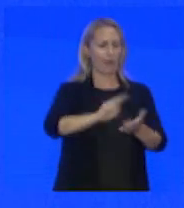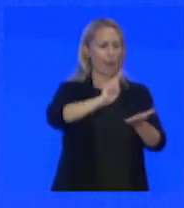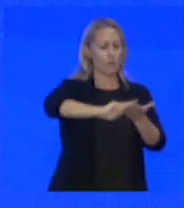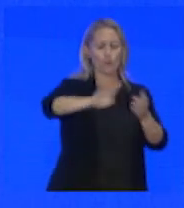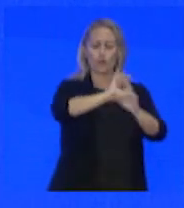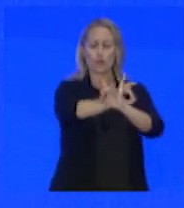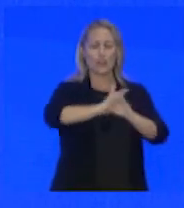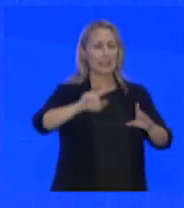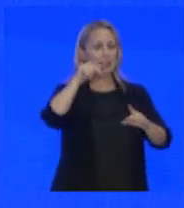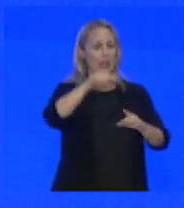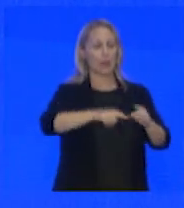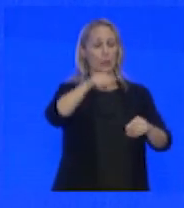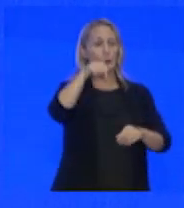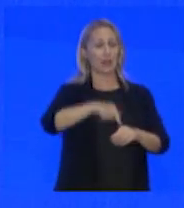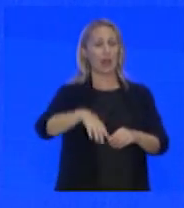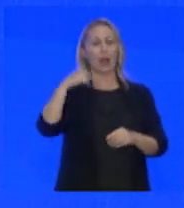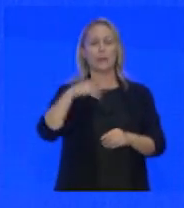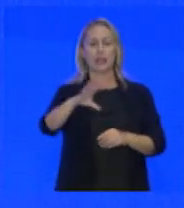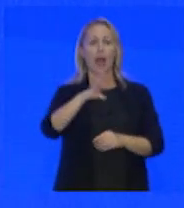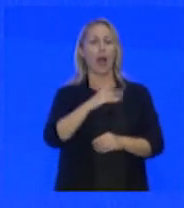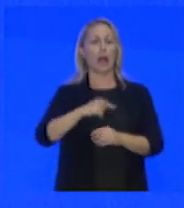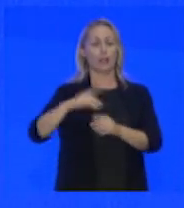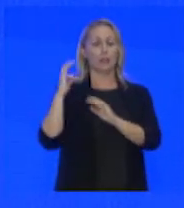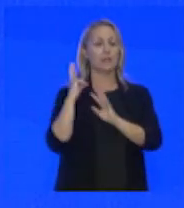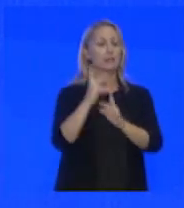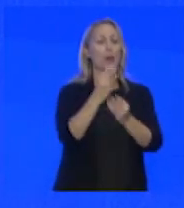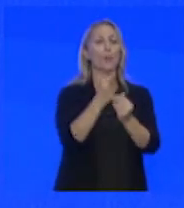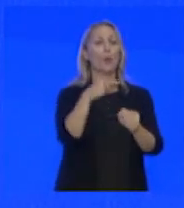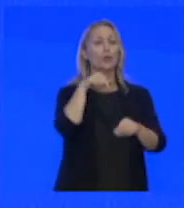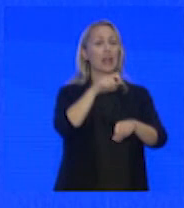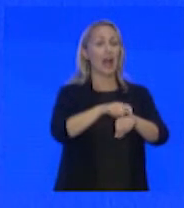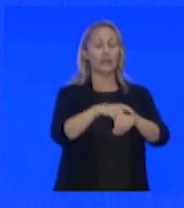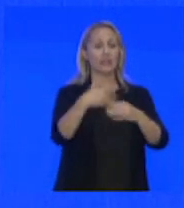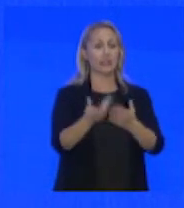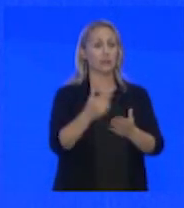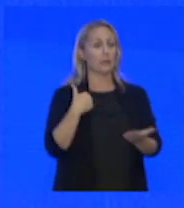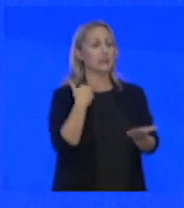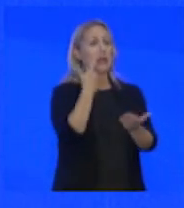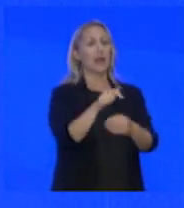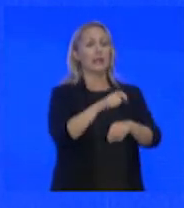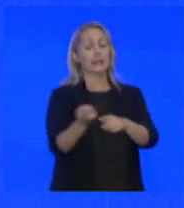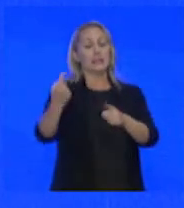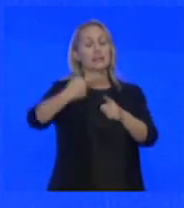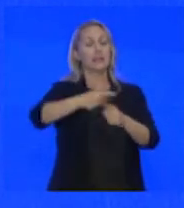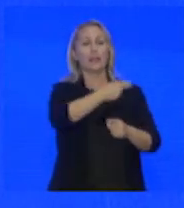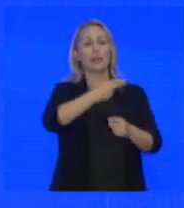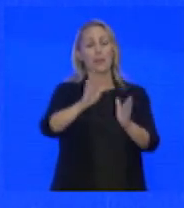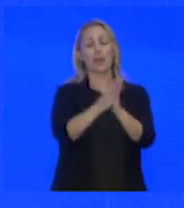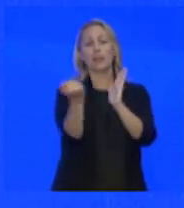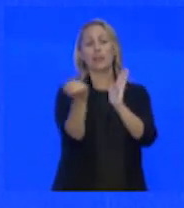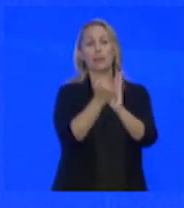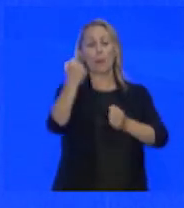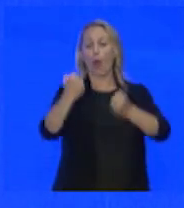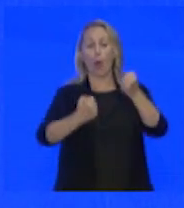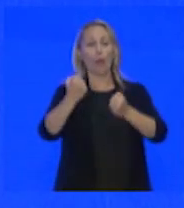απεγκλωβισμό δεκάδων χιλιάδων πολιτών μας που δεν μπορούσαν να πάρουν μία άδεια οδήγησης. Όλα αυτά